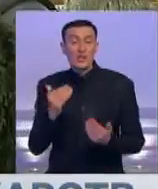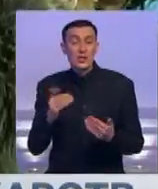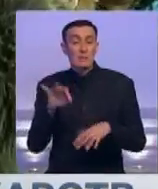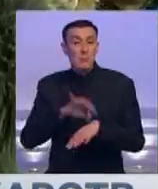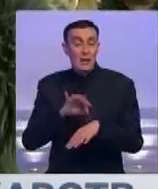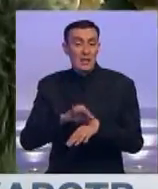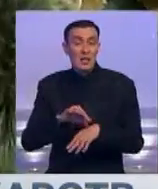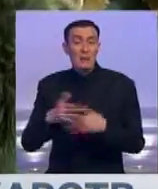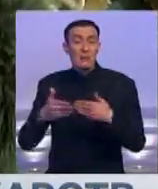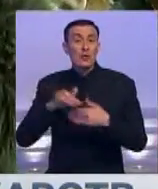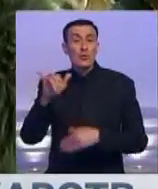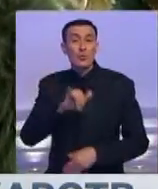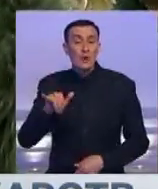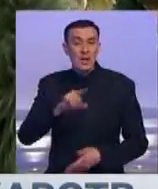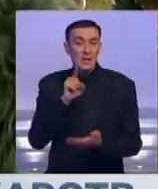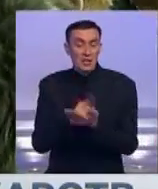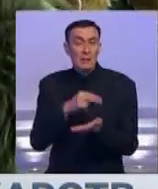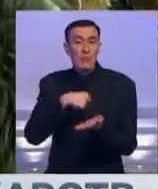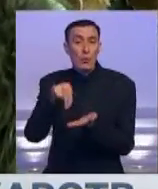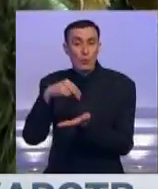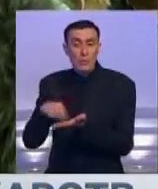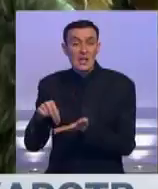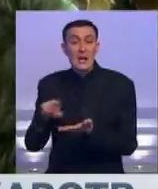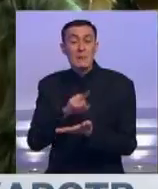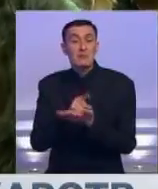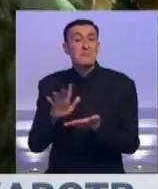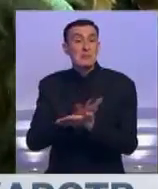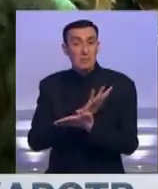Приурале третий месяц вынуждены приобретать положенные